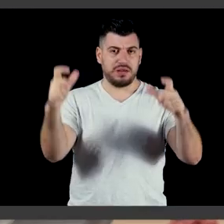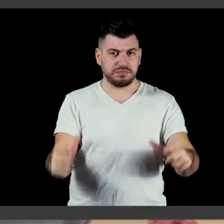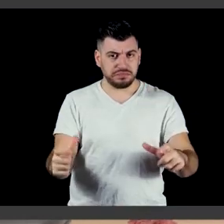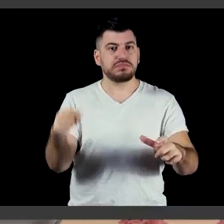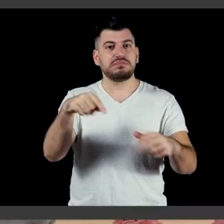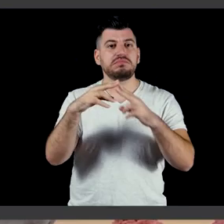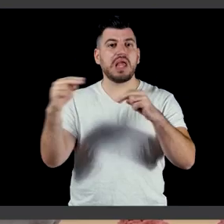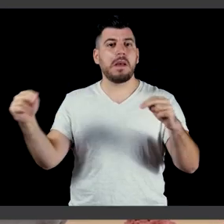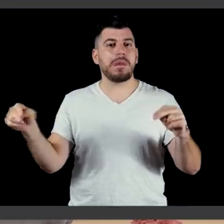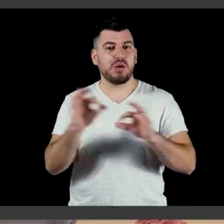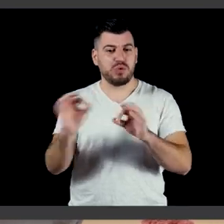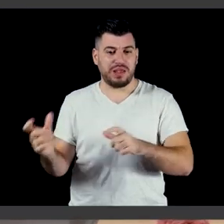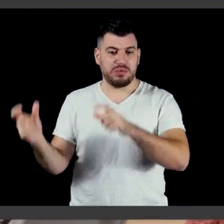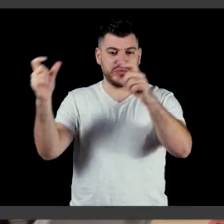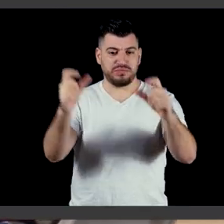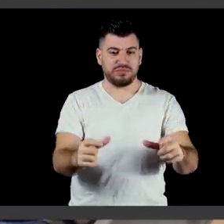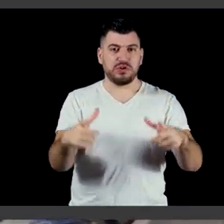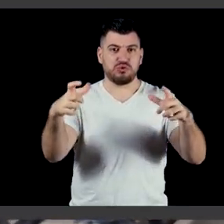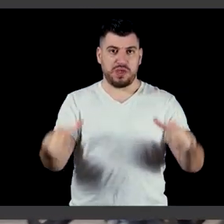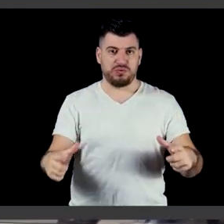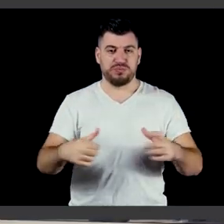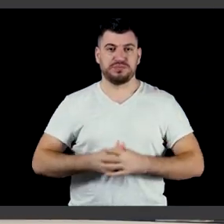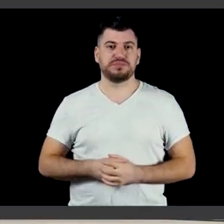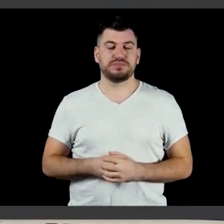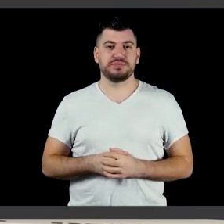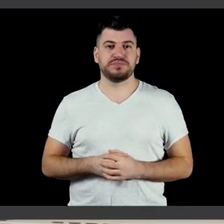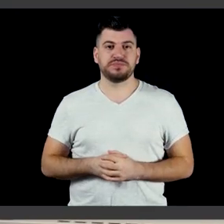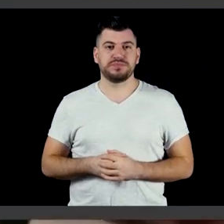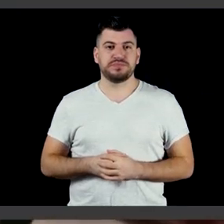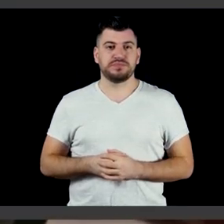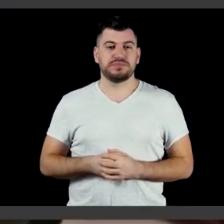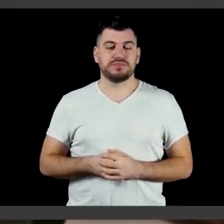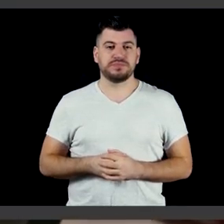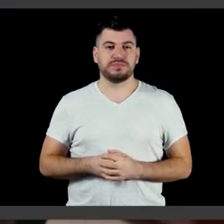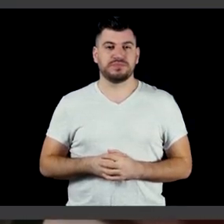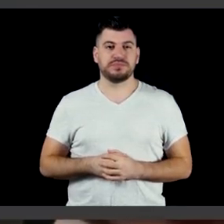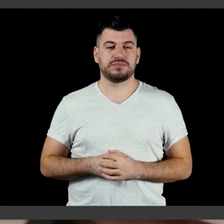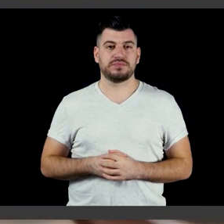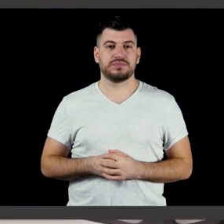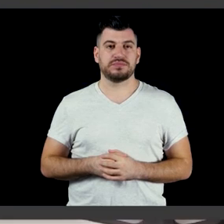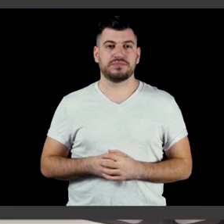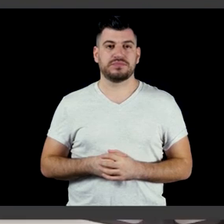απλά, παίρνοντας ένα πιάτο και βάζοντας το μπέικον που είναι έτοιμο στο πιάτο.